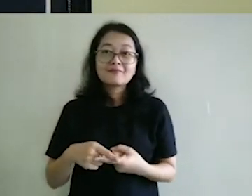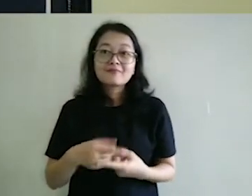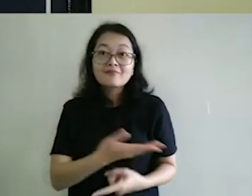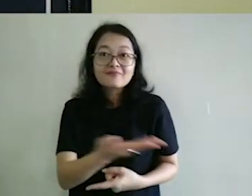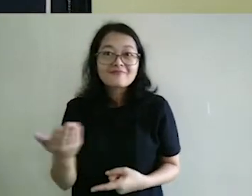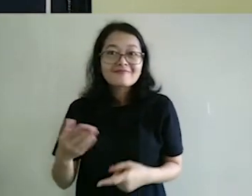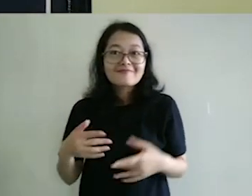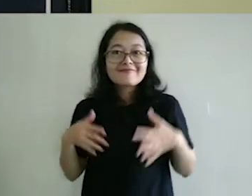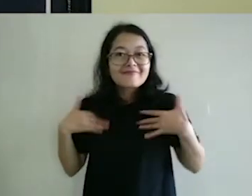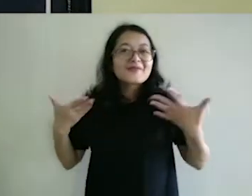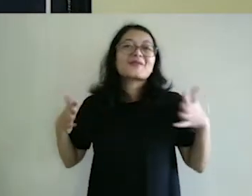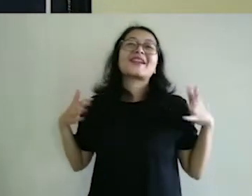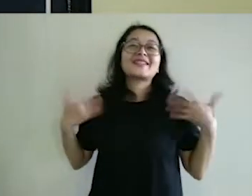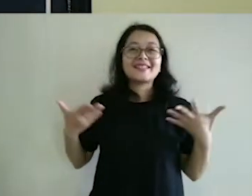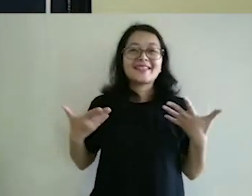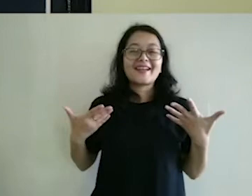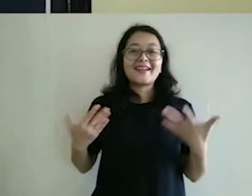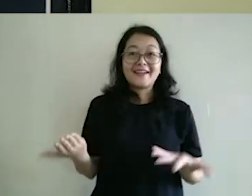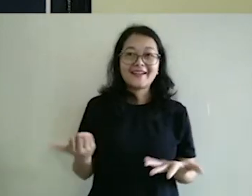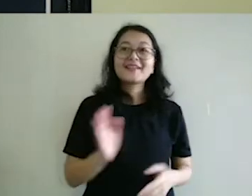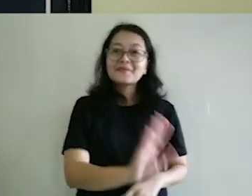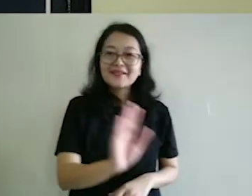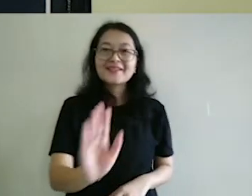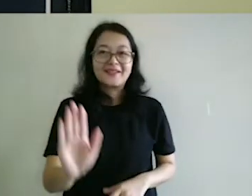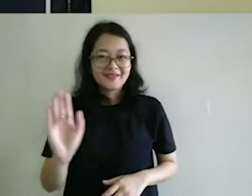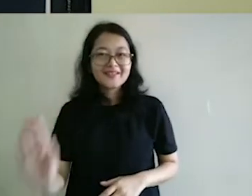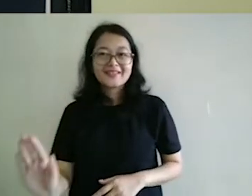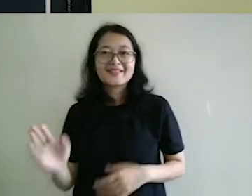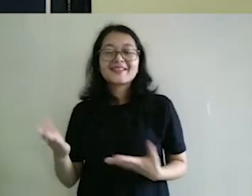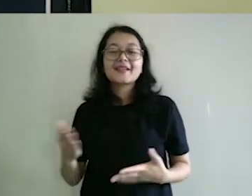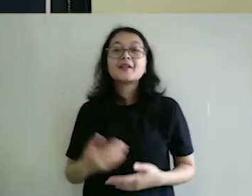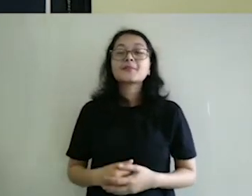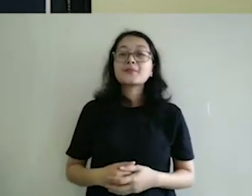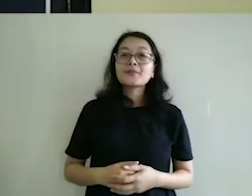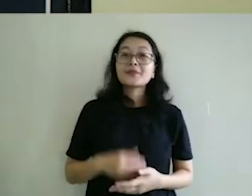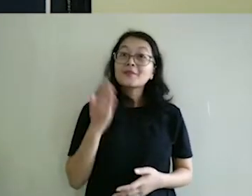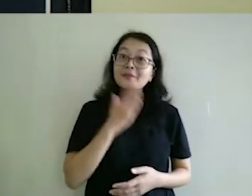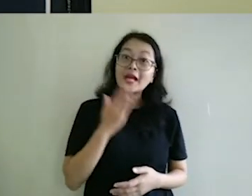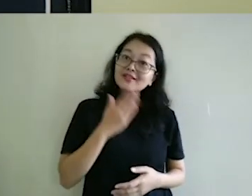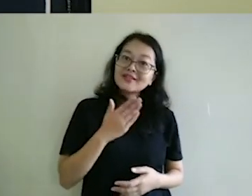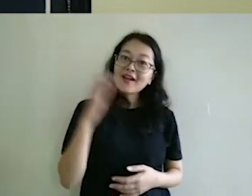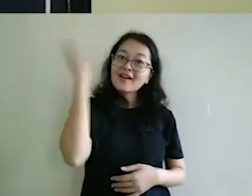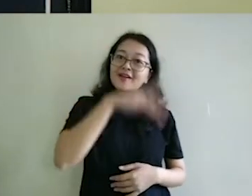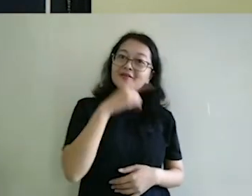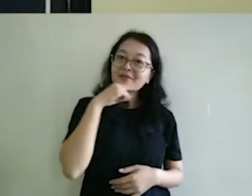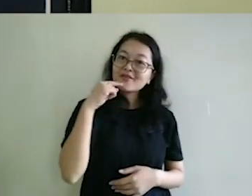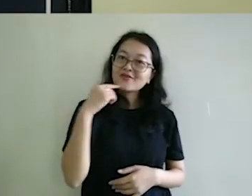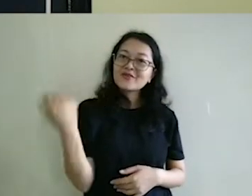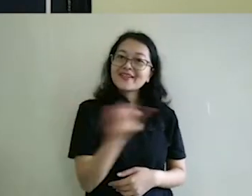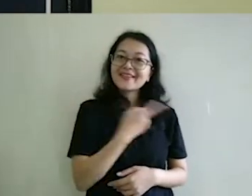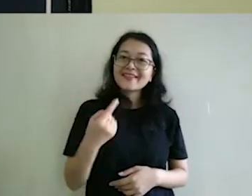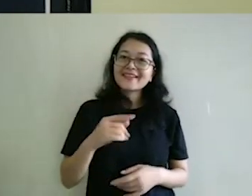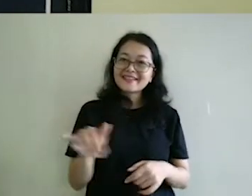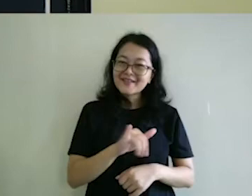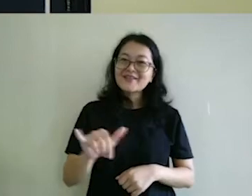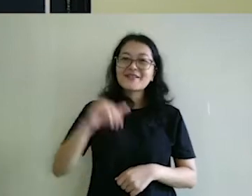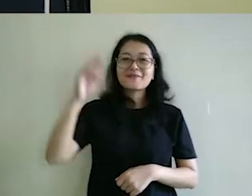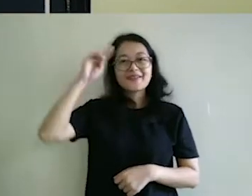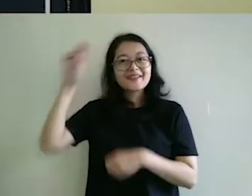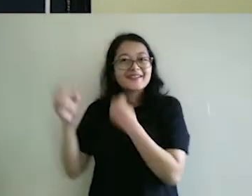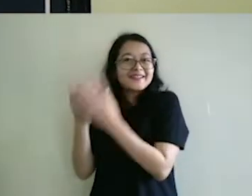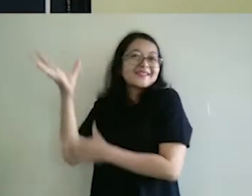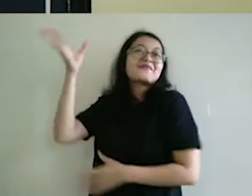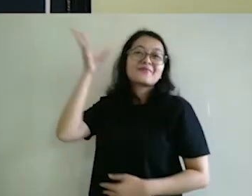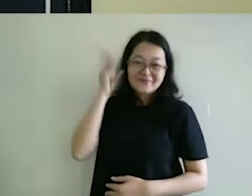sukacita dimanapun teman-teman berada. Seperti biasa di hari Minggu kita akan mendengar renungan.